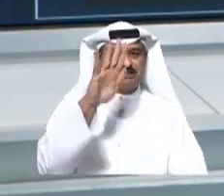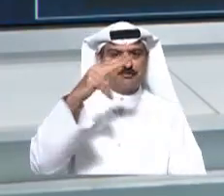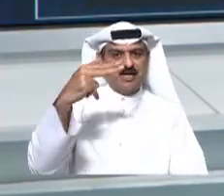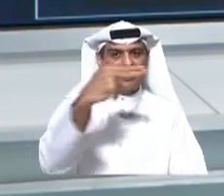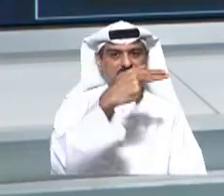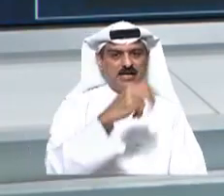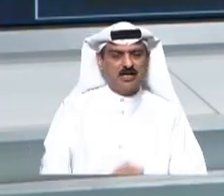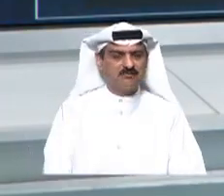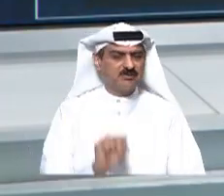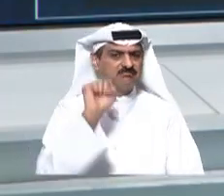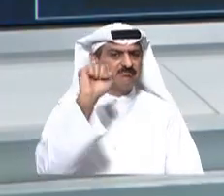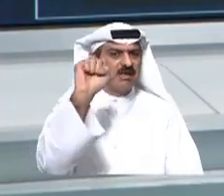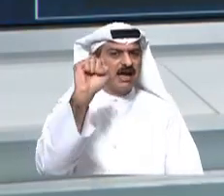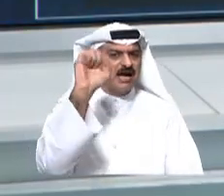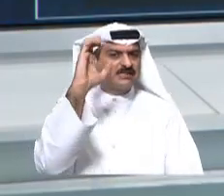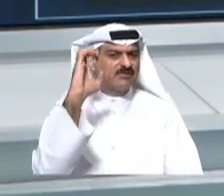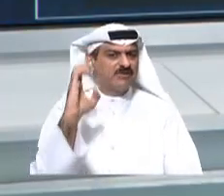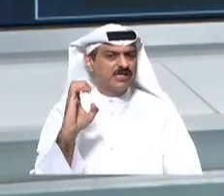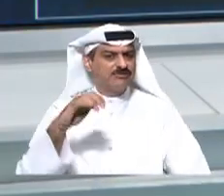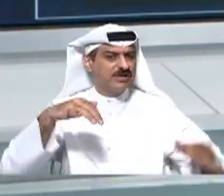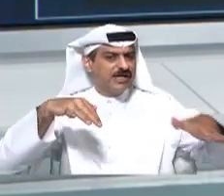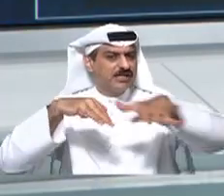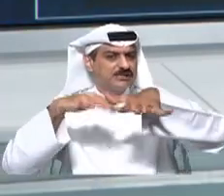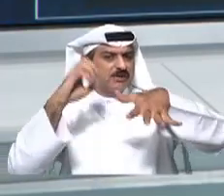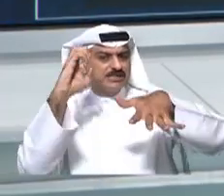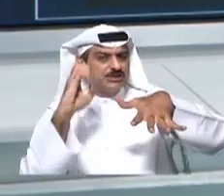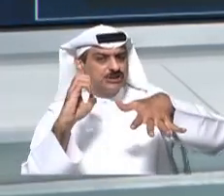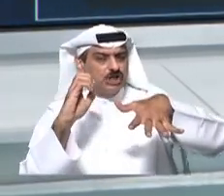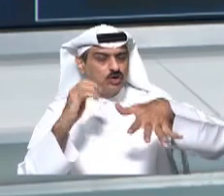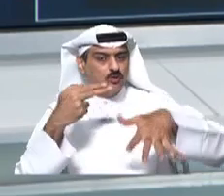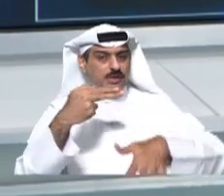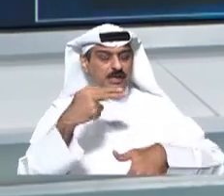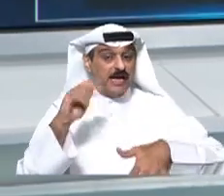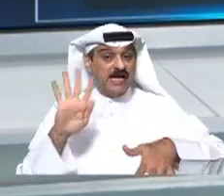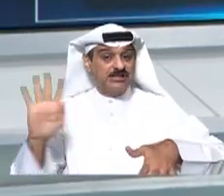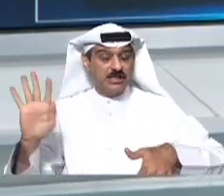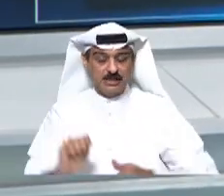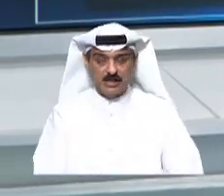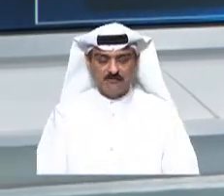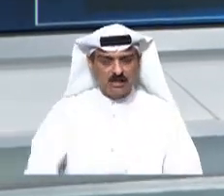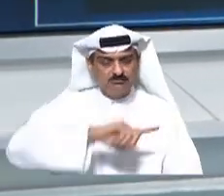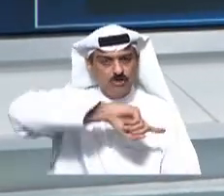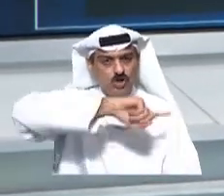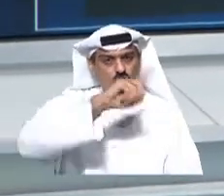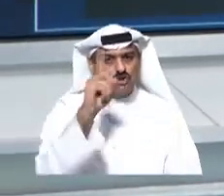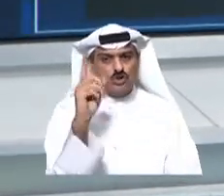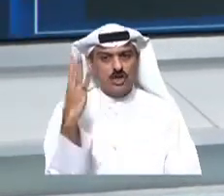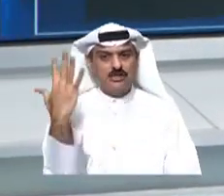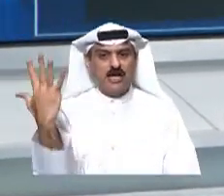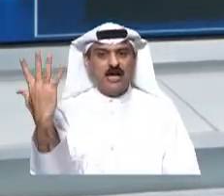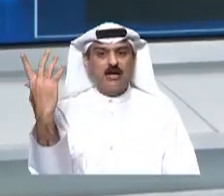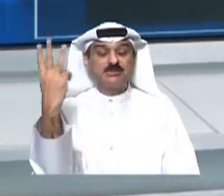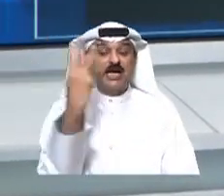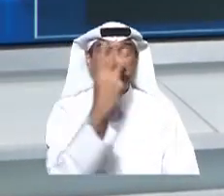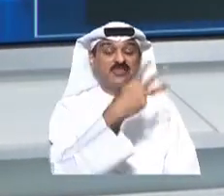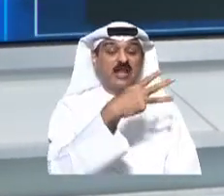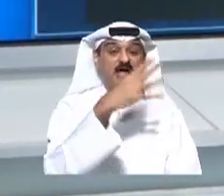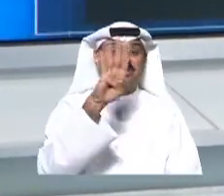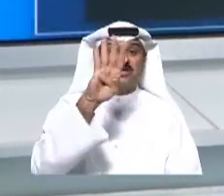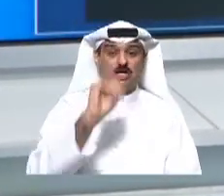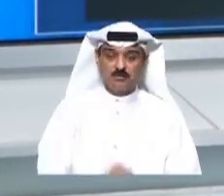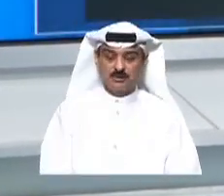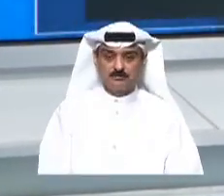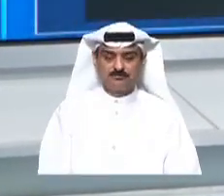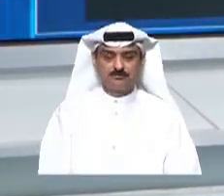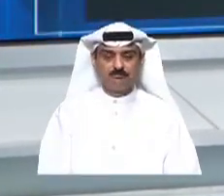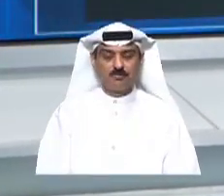على السواحل. تتراوح سرعتها بشكل عام ما بين 10 إلى 35 كيلومتر الساعة. وأيضا أعزائي المشاهدين نتوقع